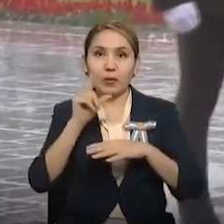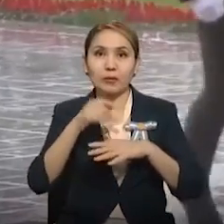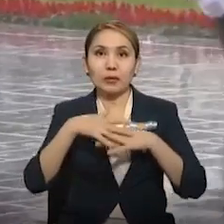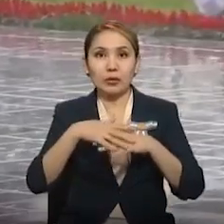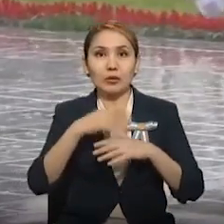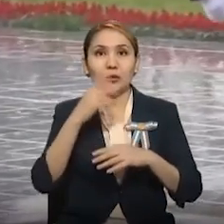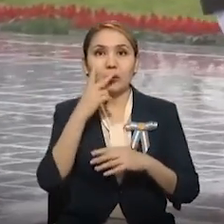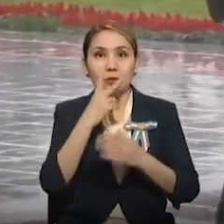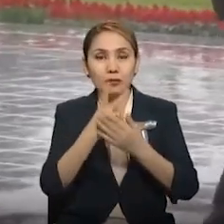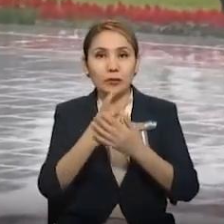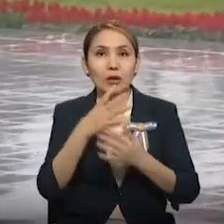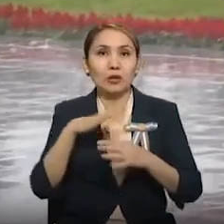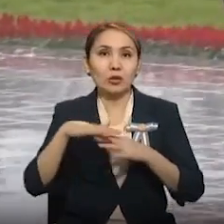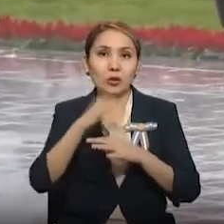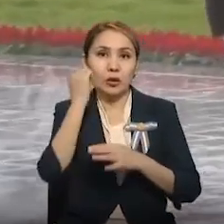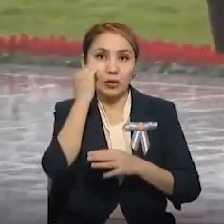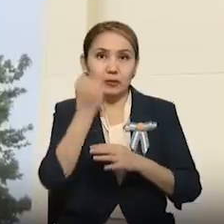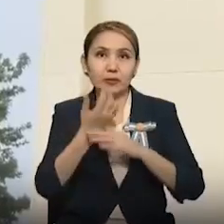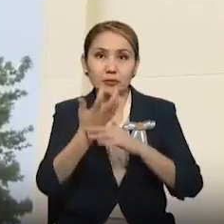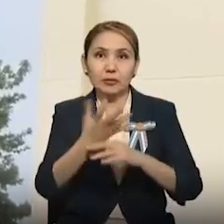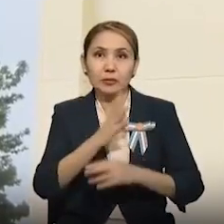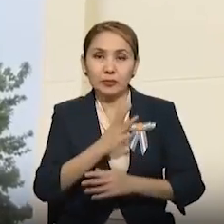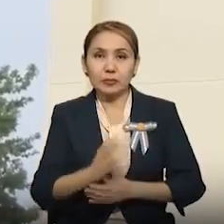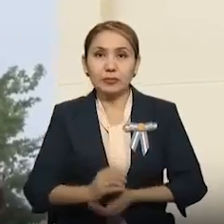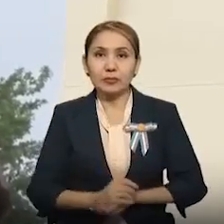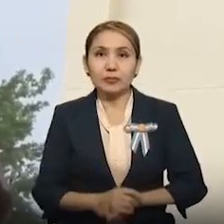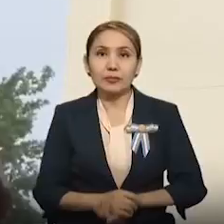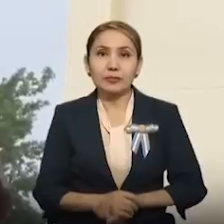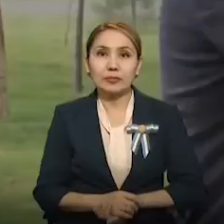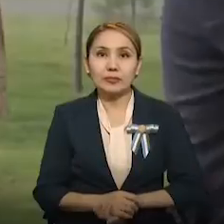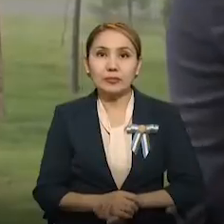madhiyasi yodgorlik majmuasiga gulchambar qo'ydi.